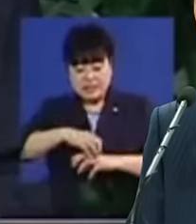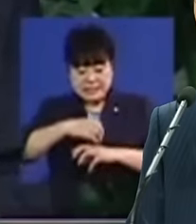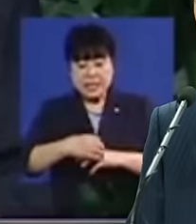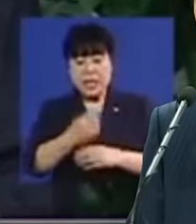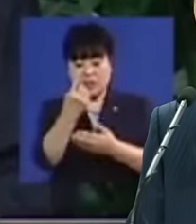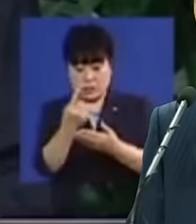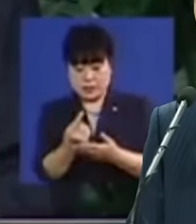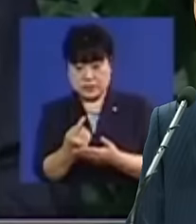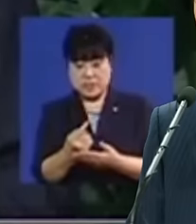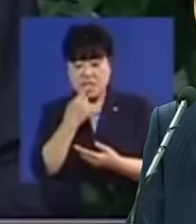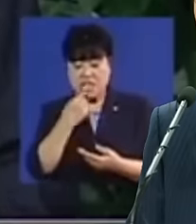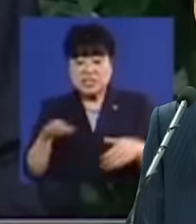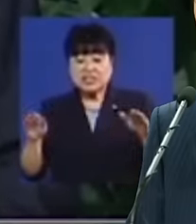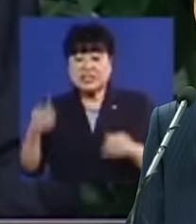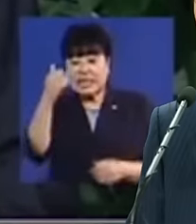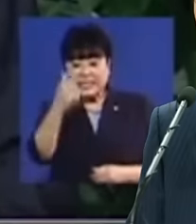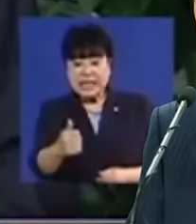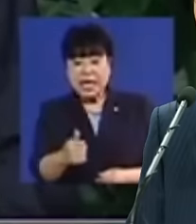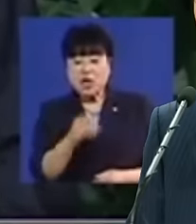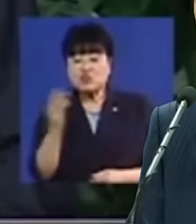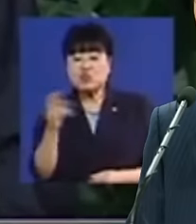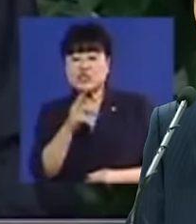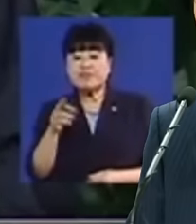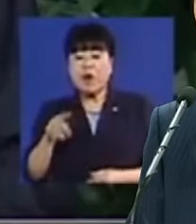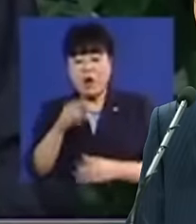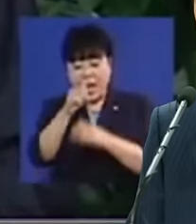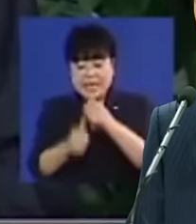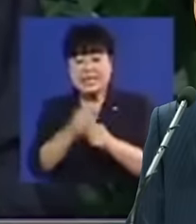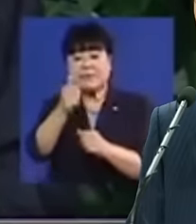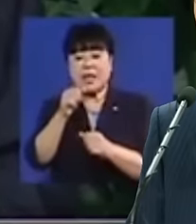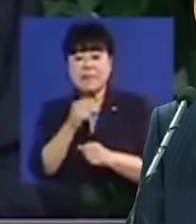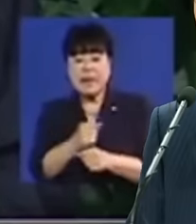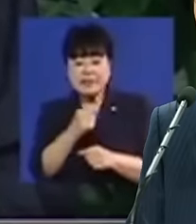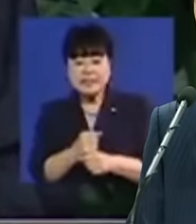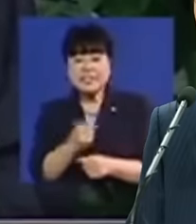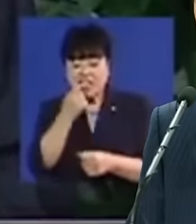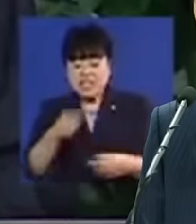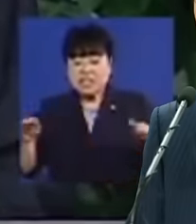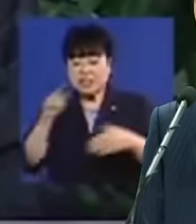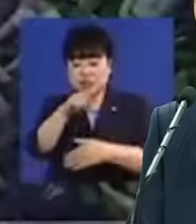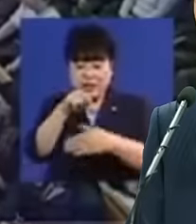것입니다. 천사장 루시퍼는 하나님이 만든 천사 중에 가장